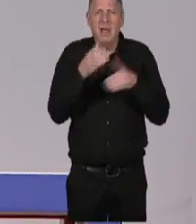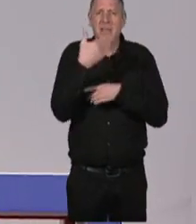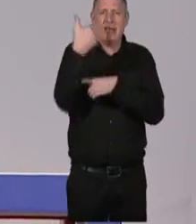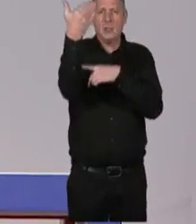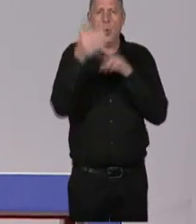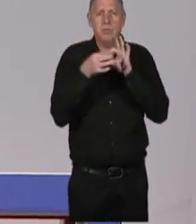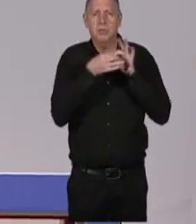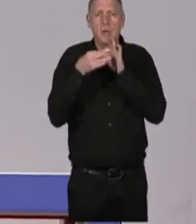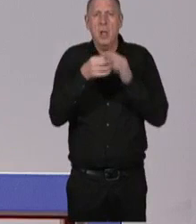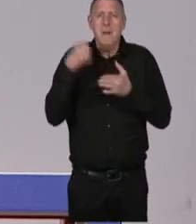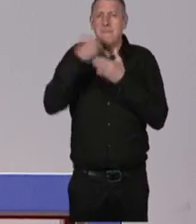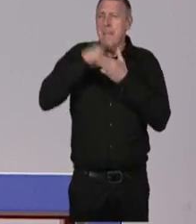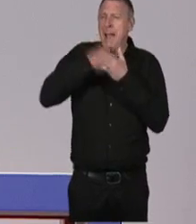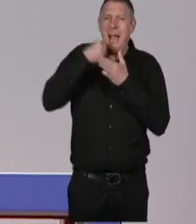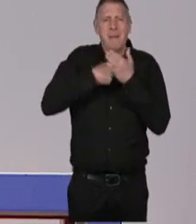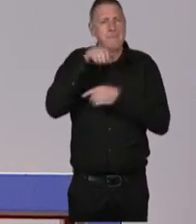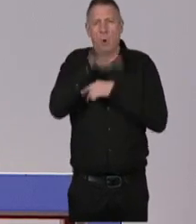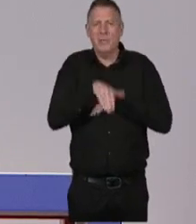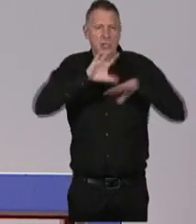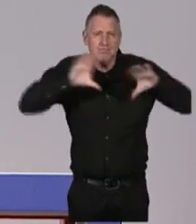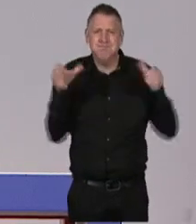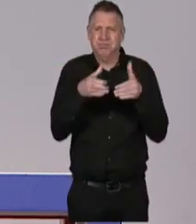nous battre pour les protéger.